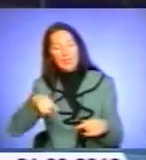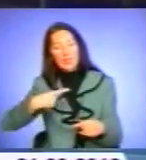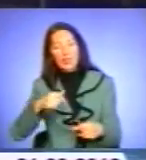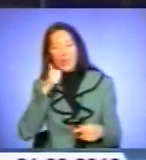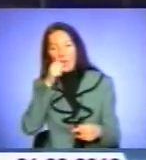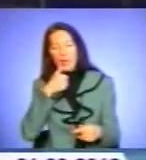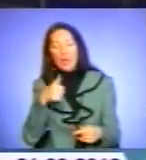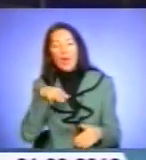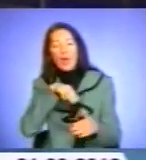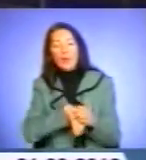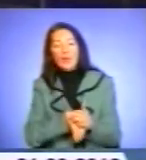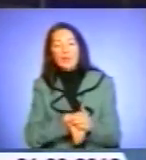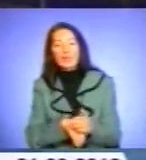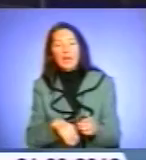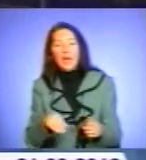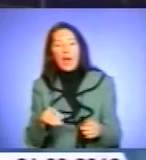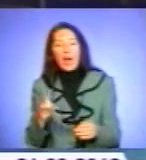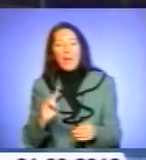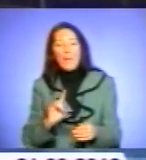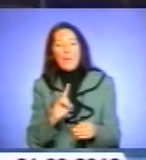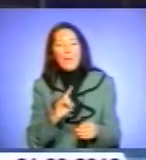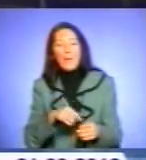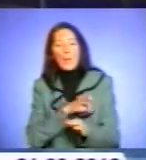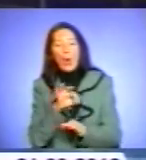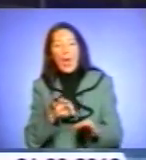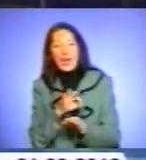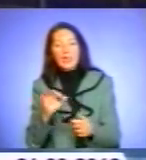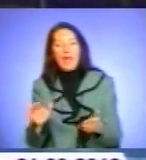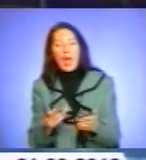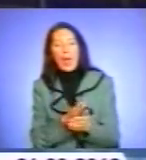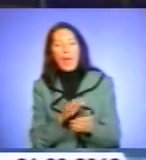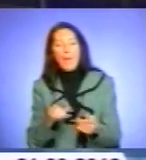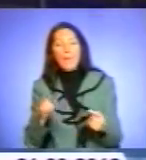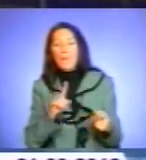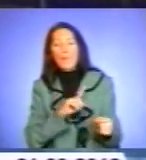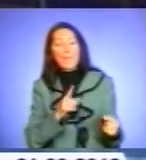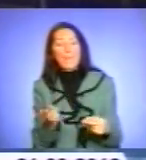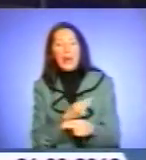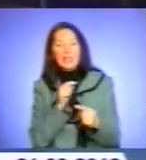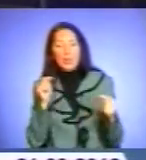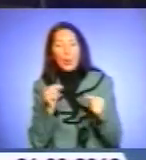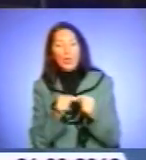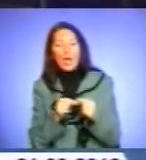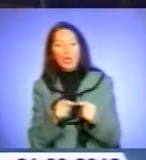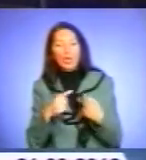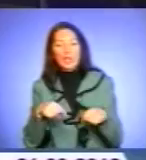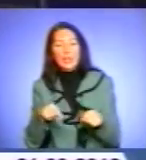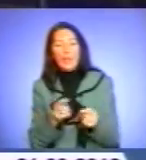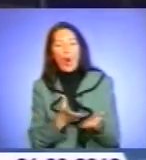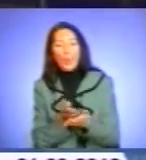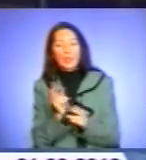проект безконтактної системи оплати за проїзд – соціальна картка тернополянина. Першим випробує електронну